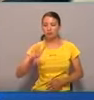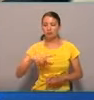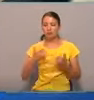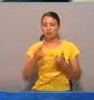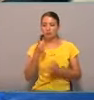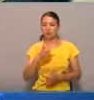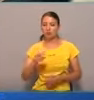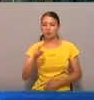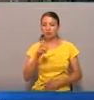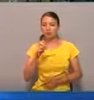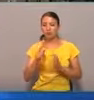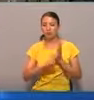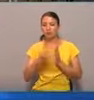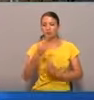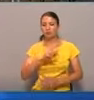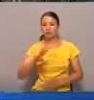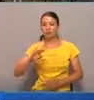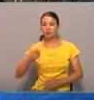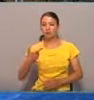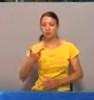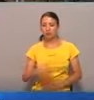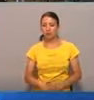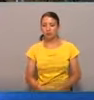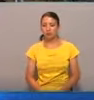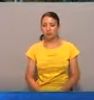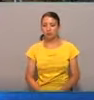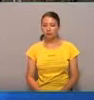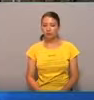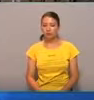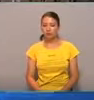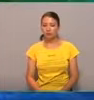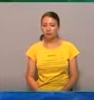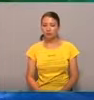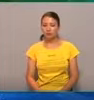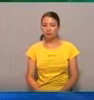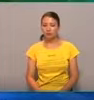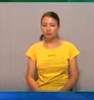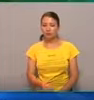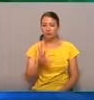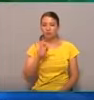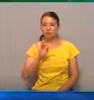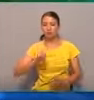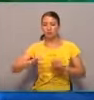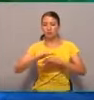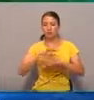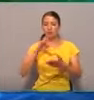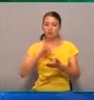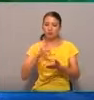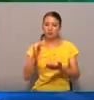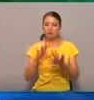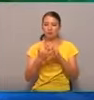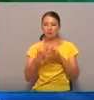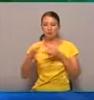Қазір 1 миллиард 184 миллион теңгені құрап отыр. Біздің Отырар ауданы орталығы болсын, ауыл әкімшіліктері